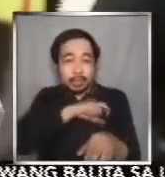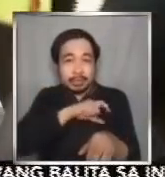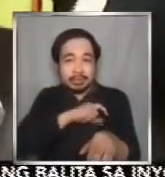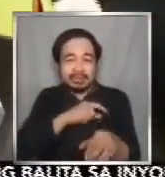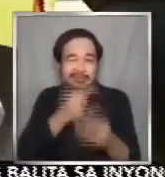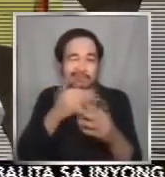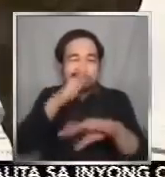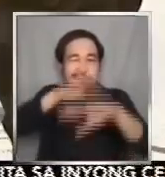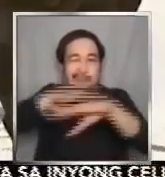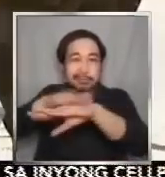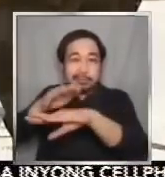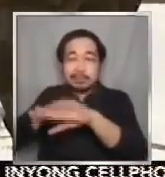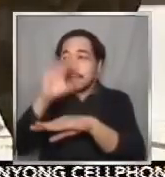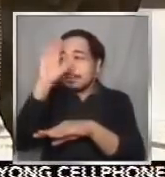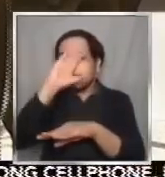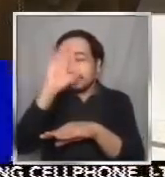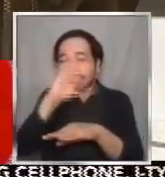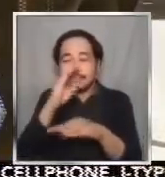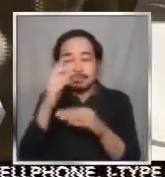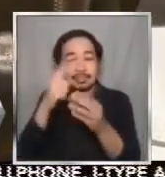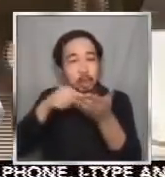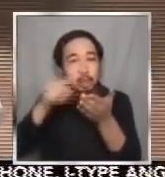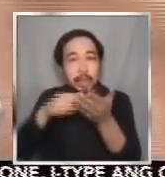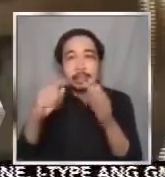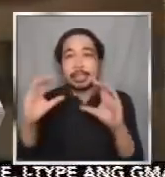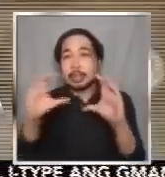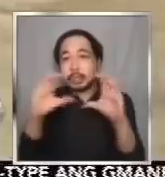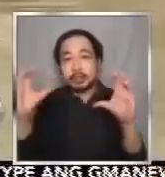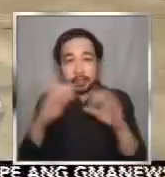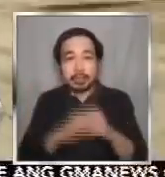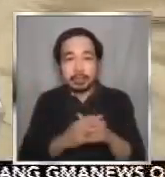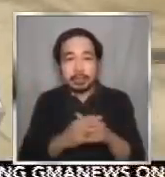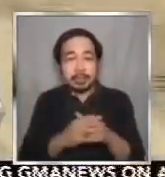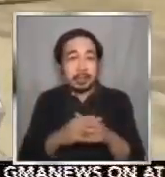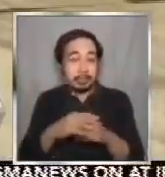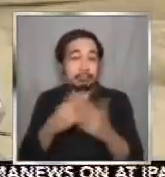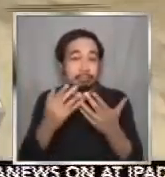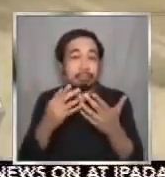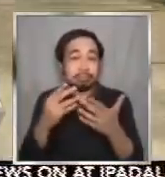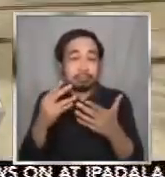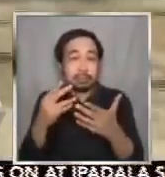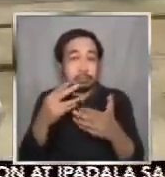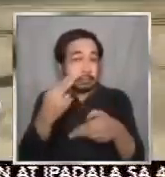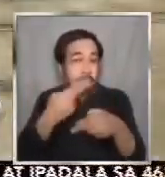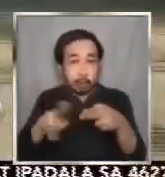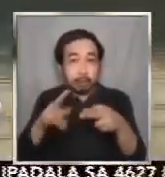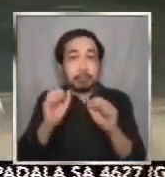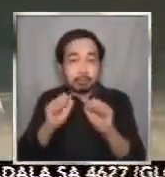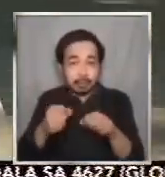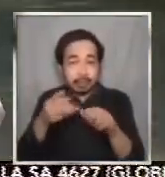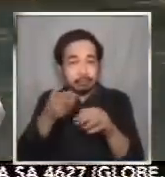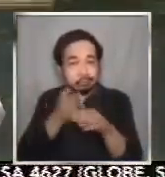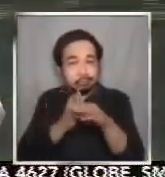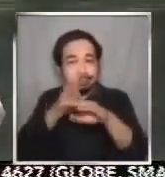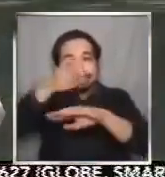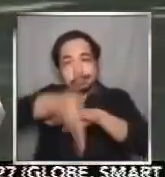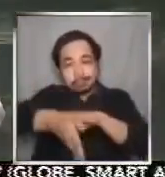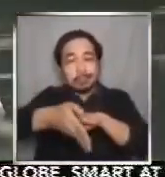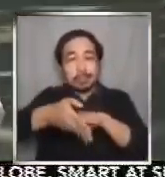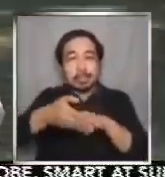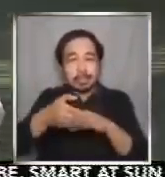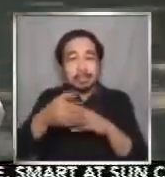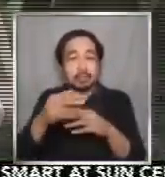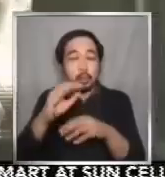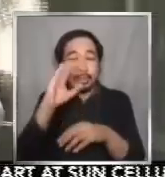ibang sertifikasyon. Ilang segundo lang, makakadaan na sa checkpoint papasok ng Cebu City na nasa ilalim ng Enhanced Community Quarantine